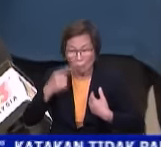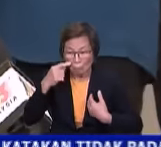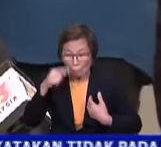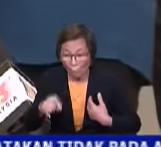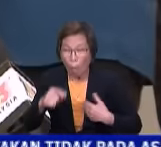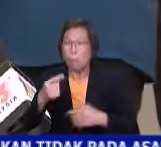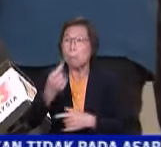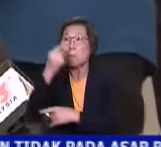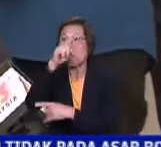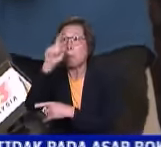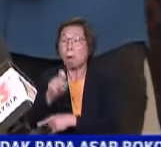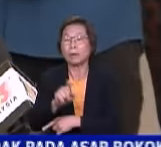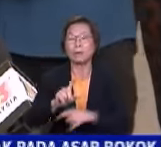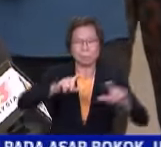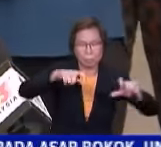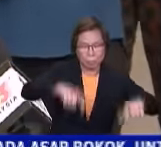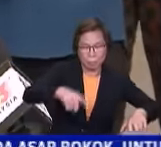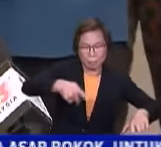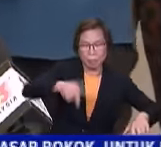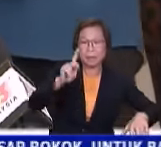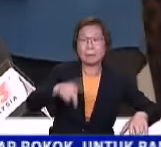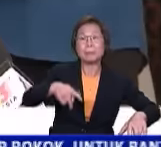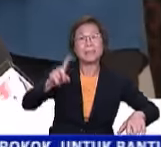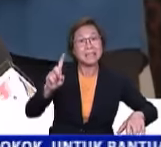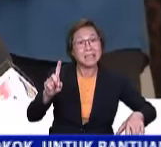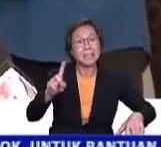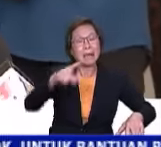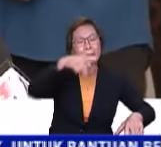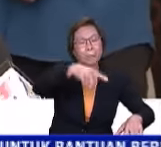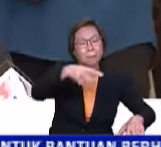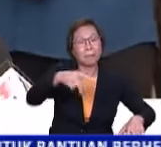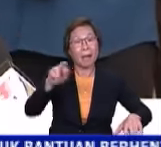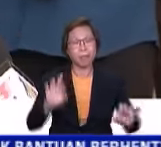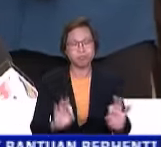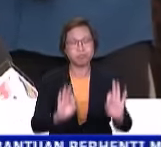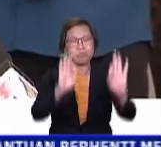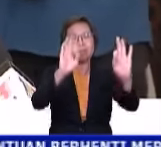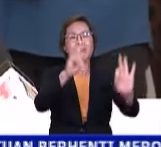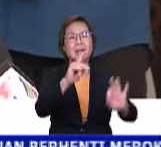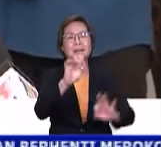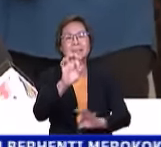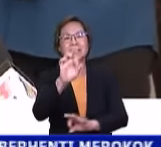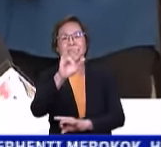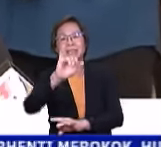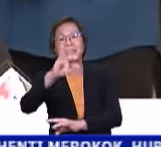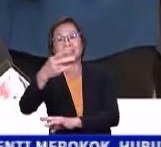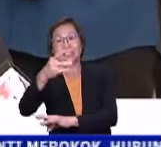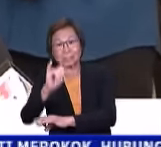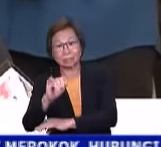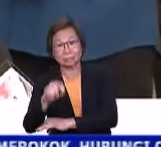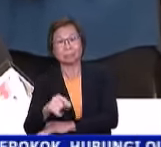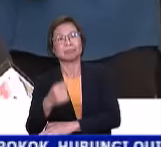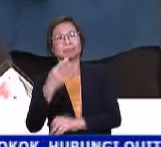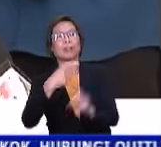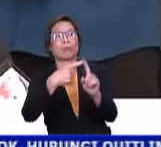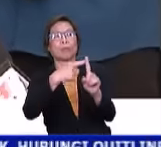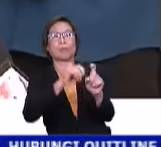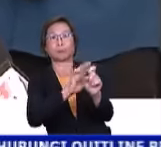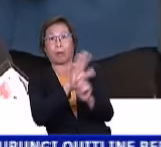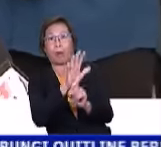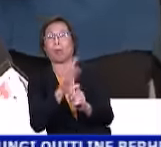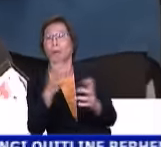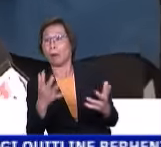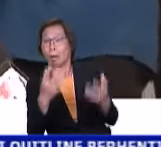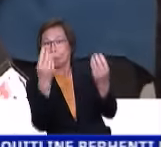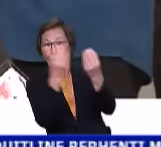di PKPD, PPR Kerinci. Jadi, inilah yang menyebabkan jumlah kes